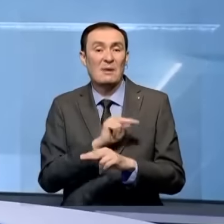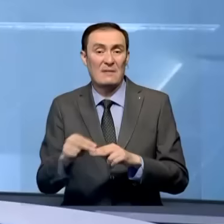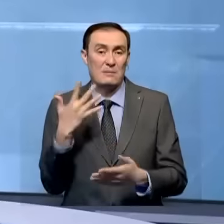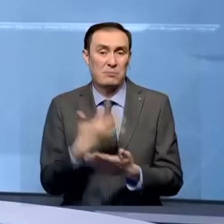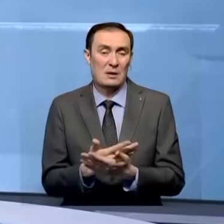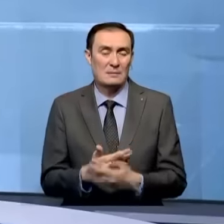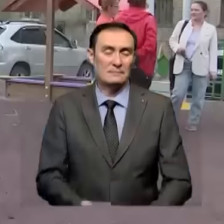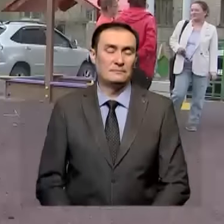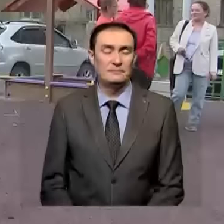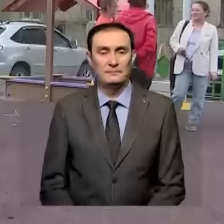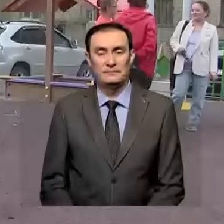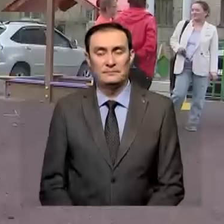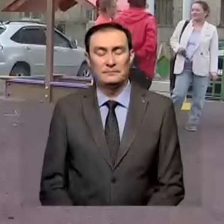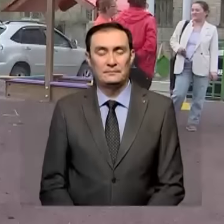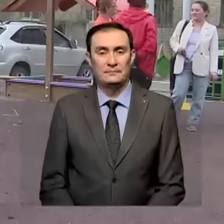недоделки.